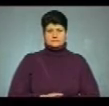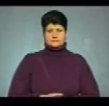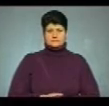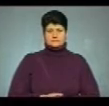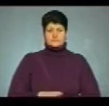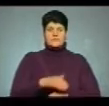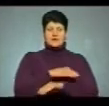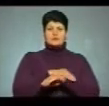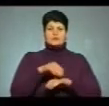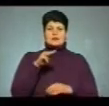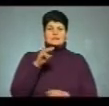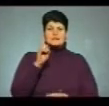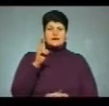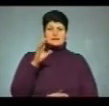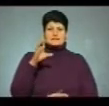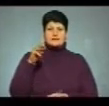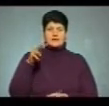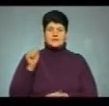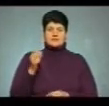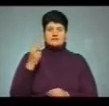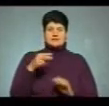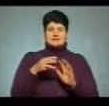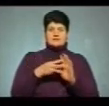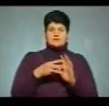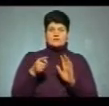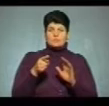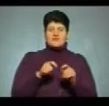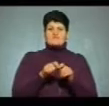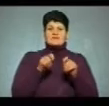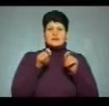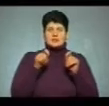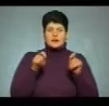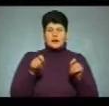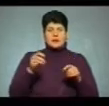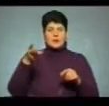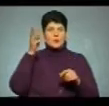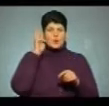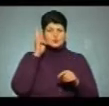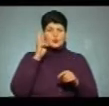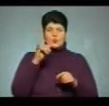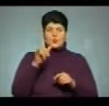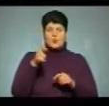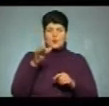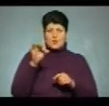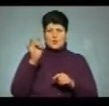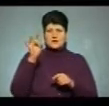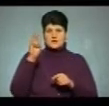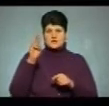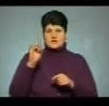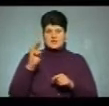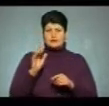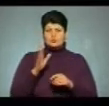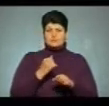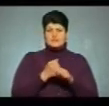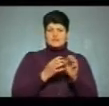На вулиці Текстильній, 28 у Тернополі відкрили почесне консульство Угорщини, яке працюватиме з 9 до 17